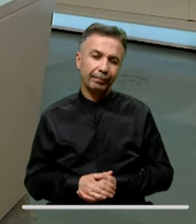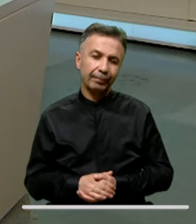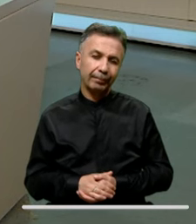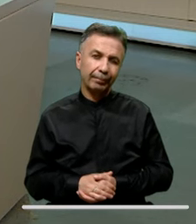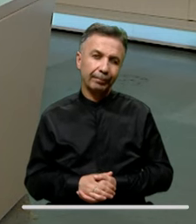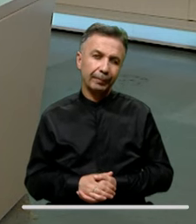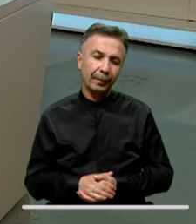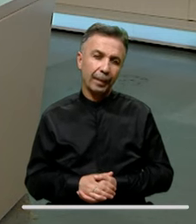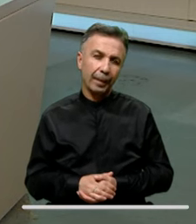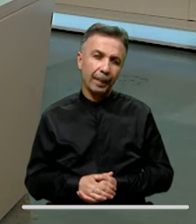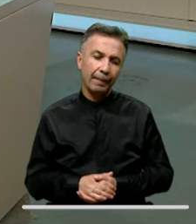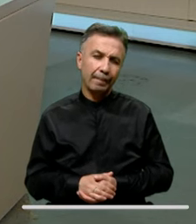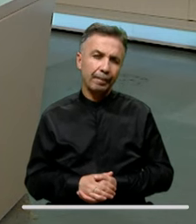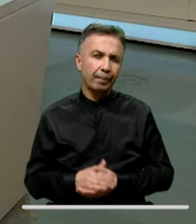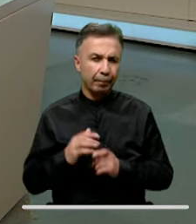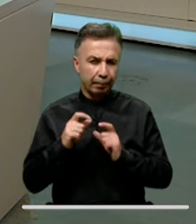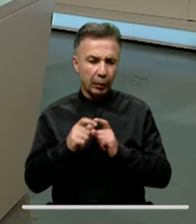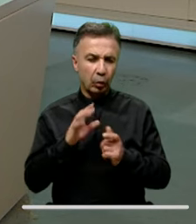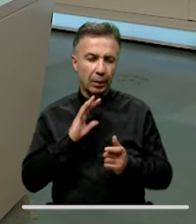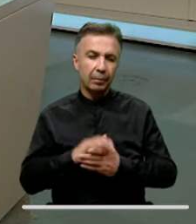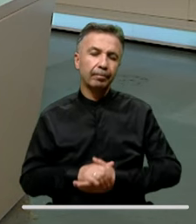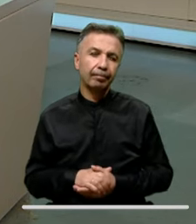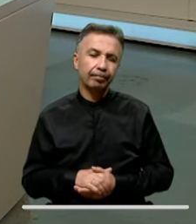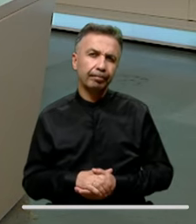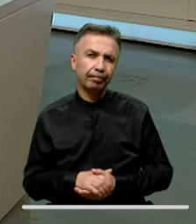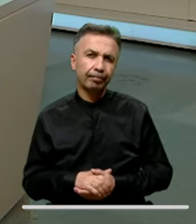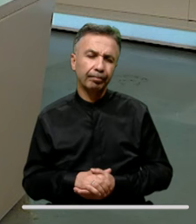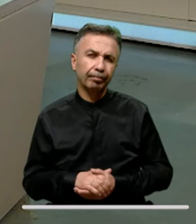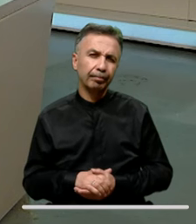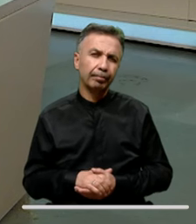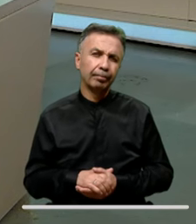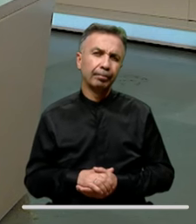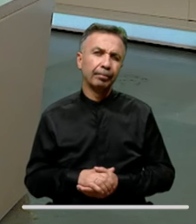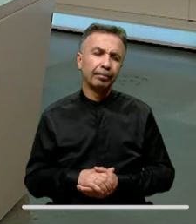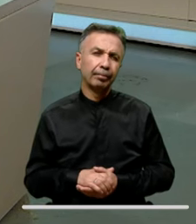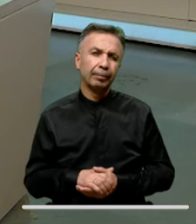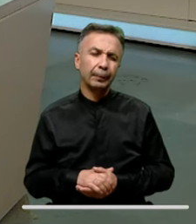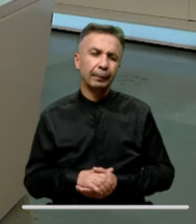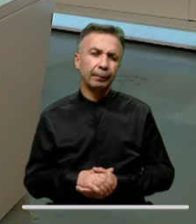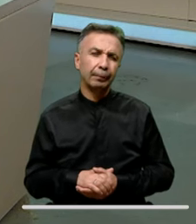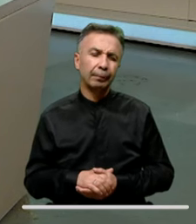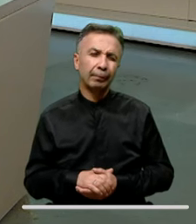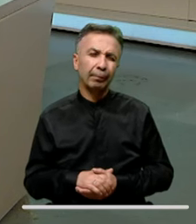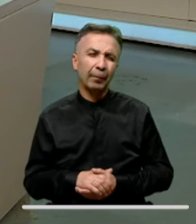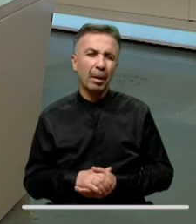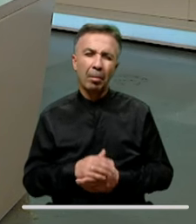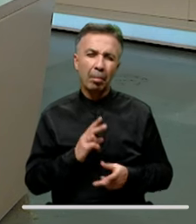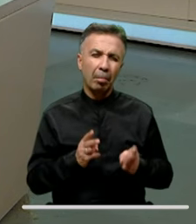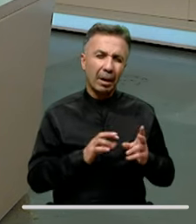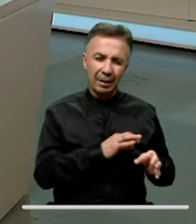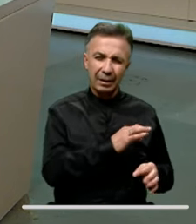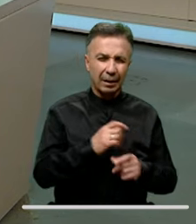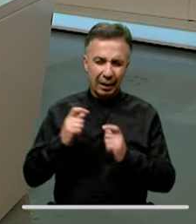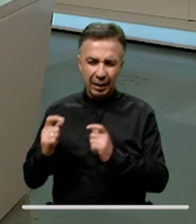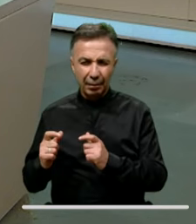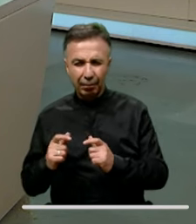olun efendim. Biz teşekkür ederiz. Hocam benim bir sorum olacak. Doğal olarak bazılarımız kırsalda, bazılarımız şehirde